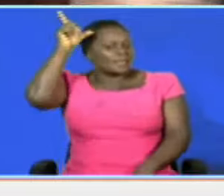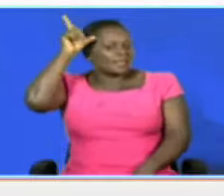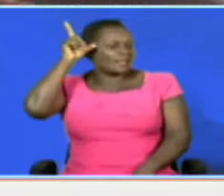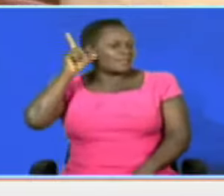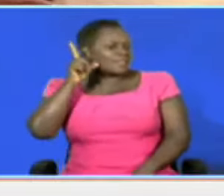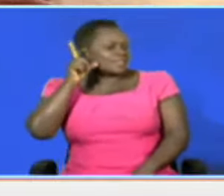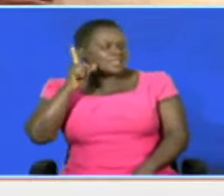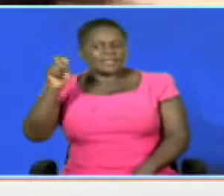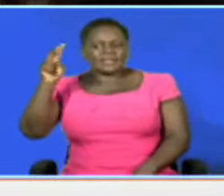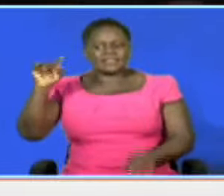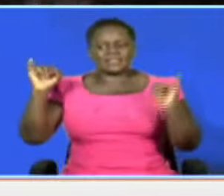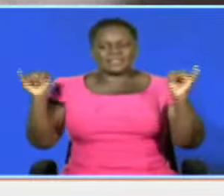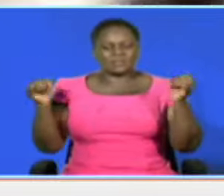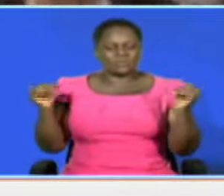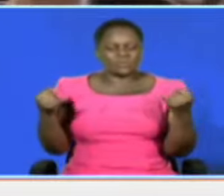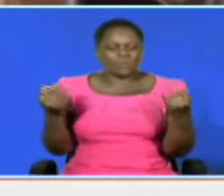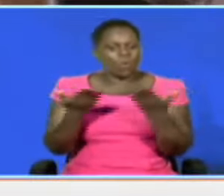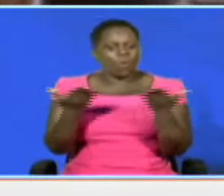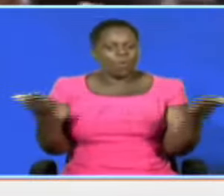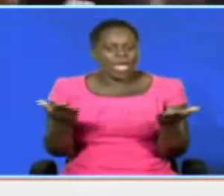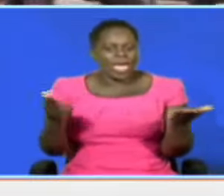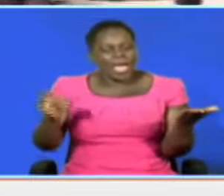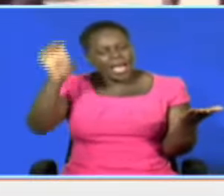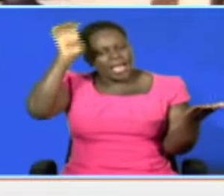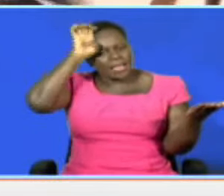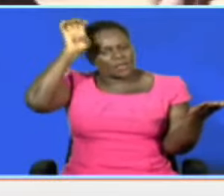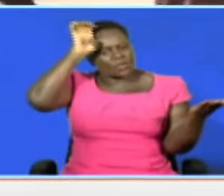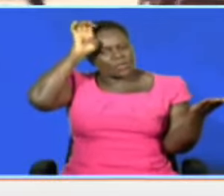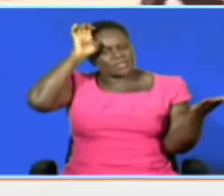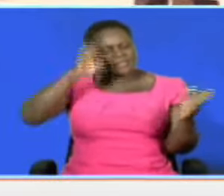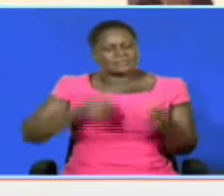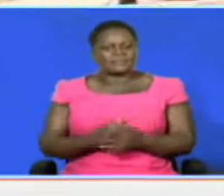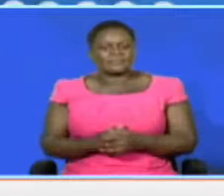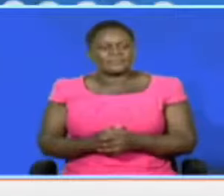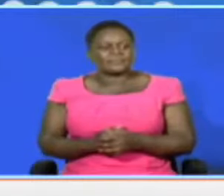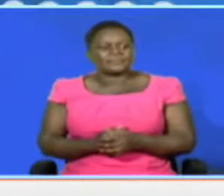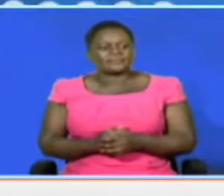gay KT News katika kaunti ya Singisho.